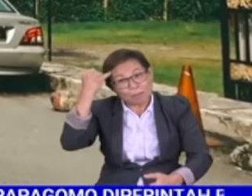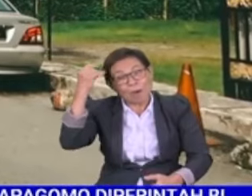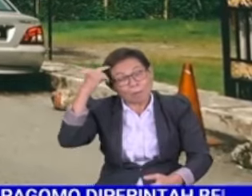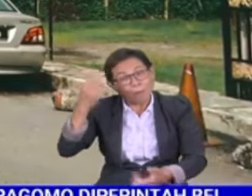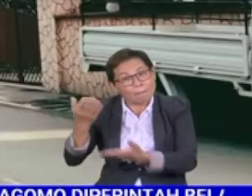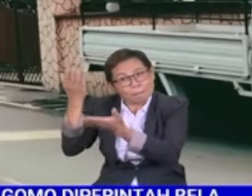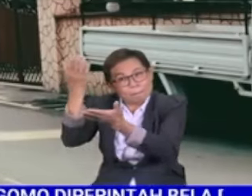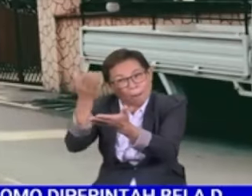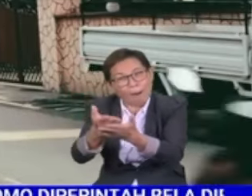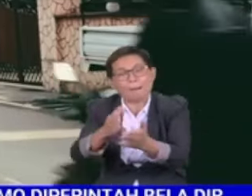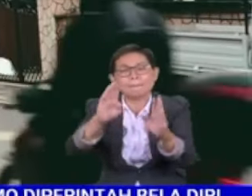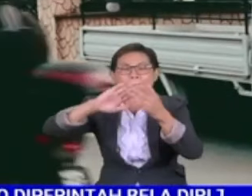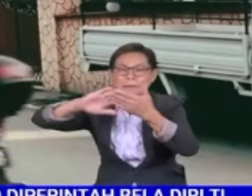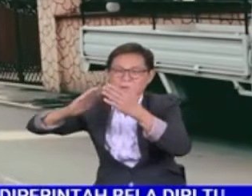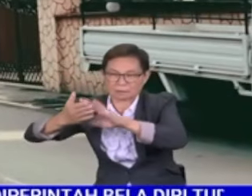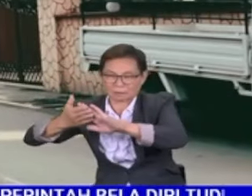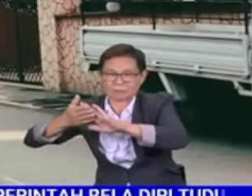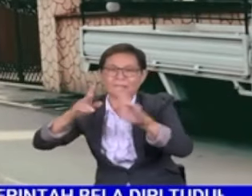baru.